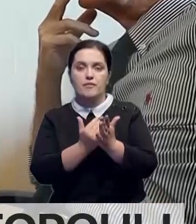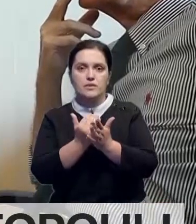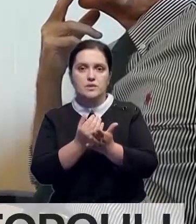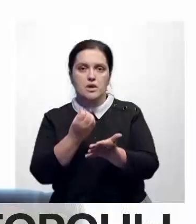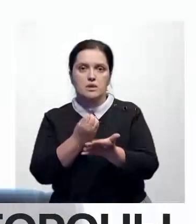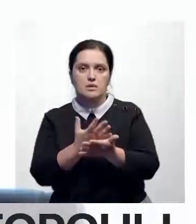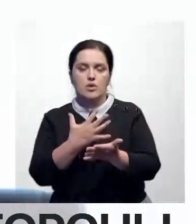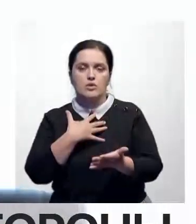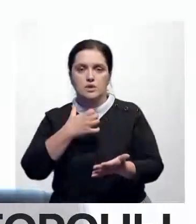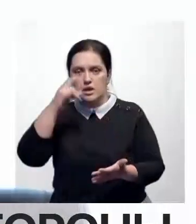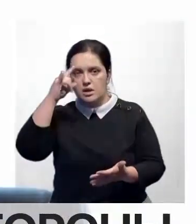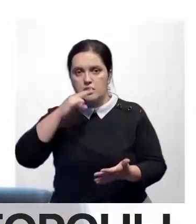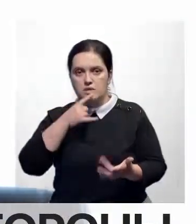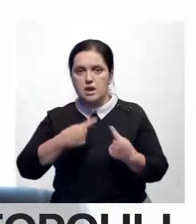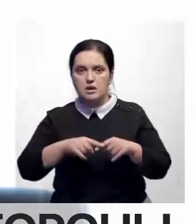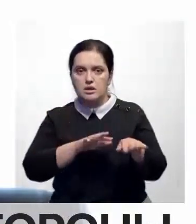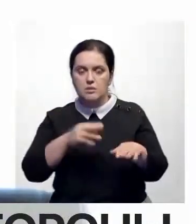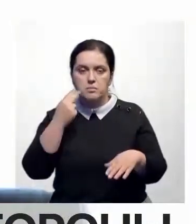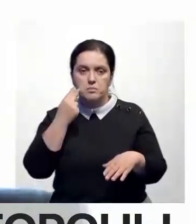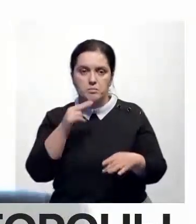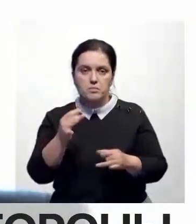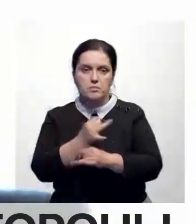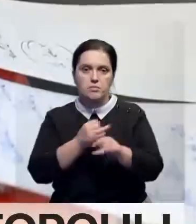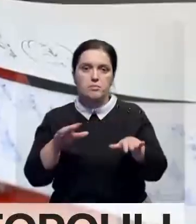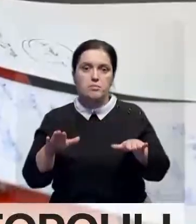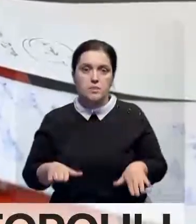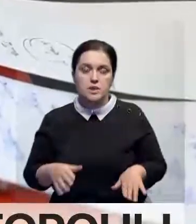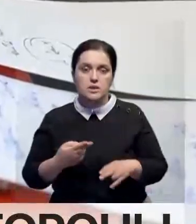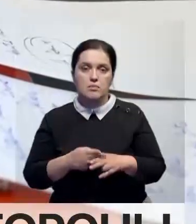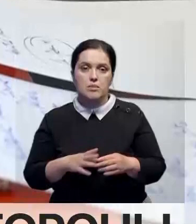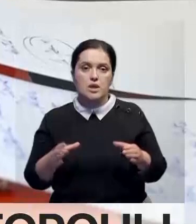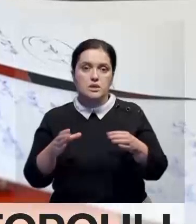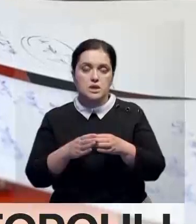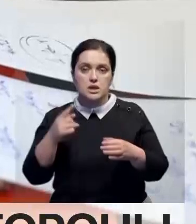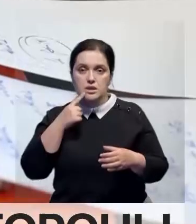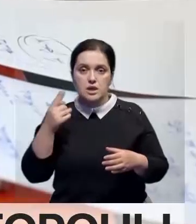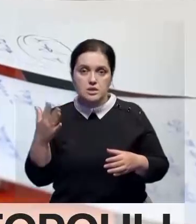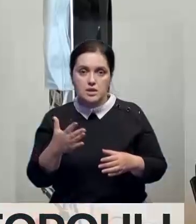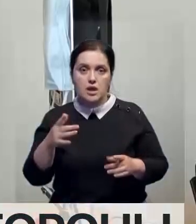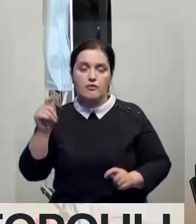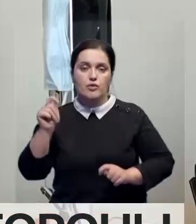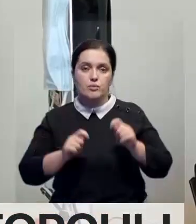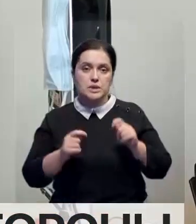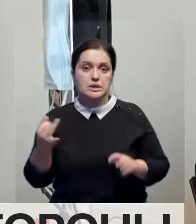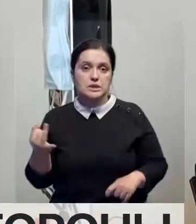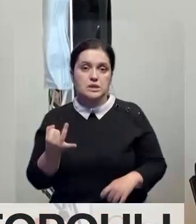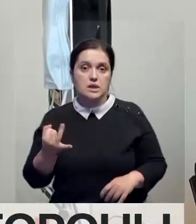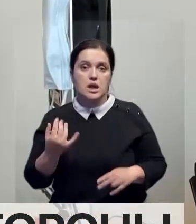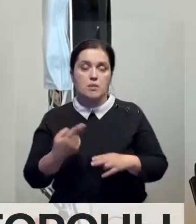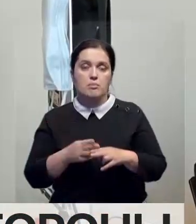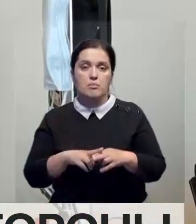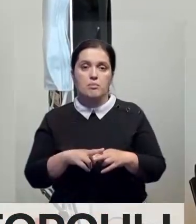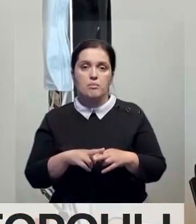Оценил усилия Казахстана по организации престижный диалоговой площадки помимо впечатляющего состава спикера форум интересен